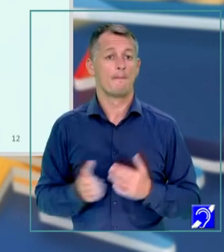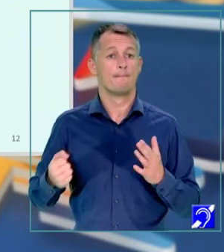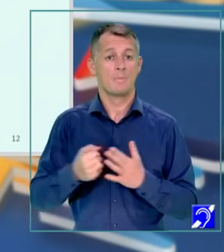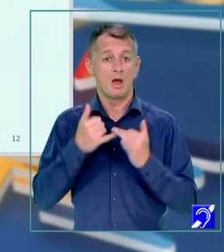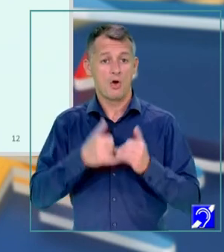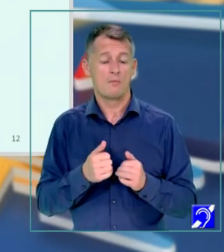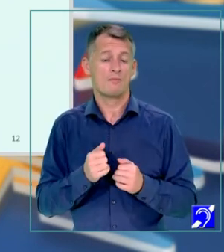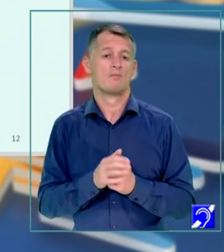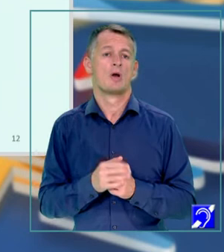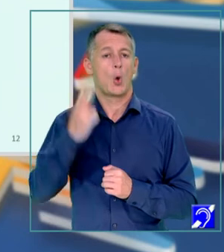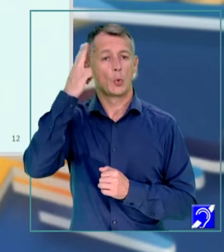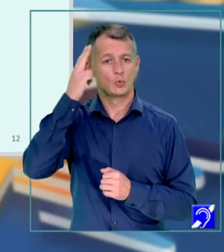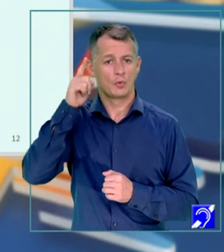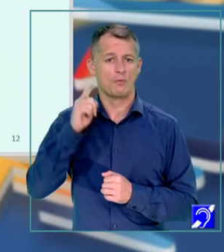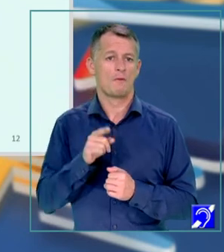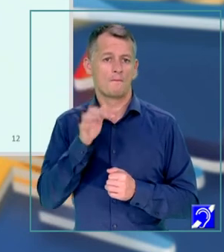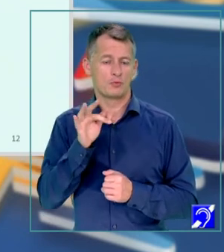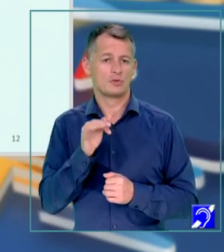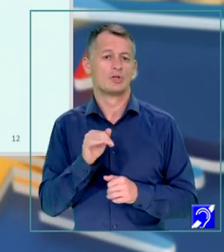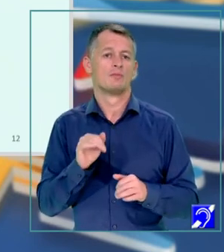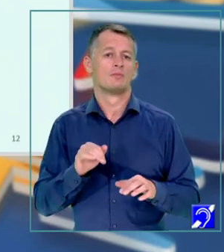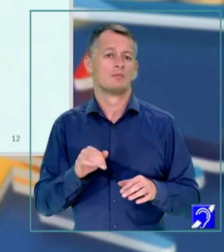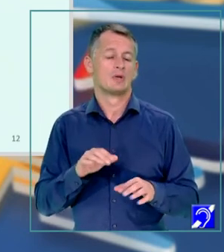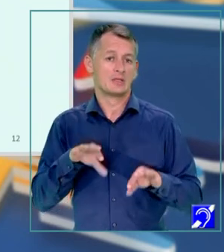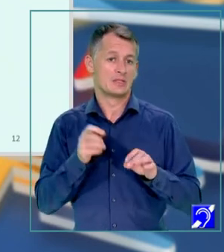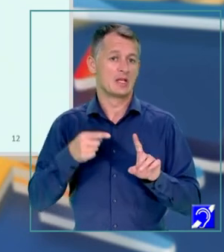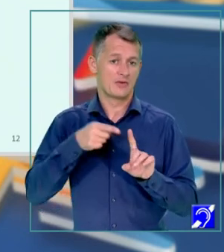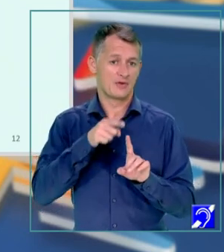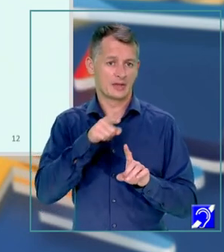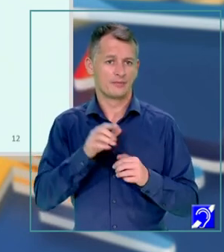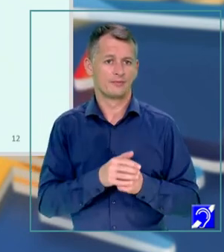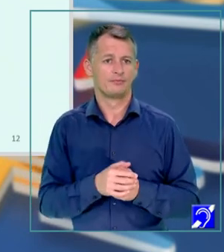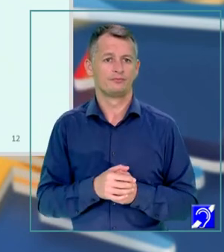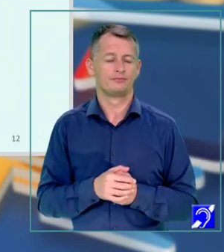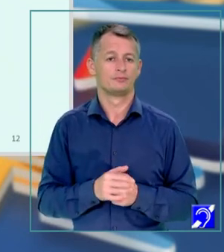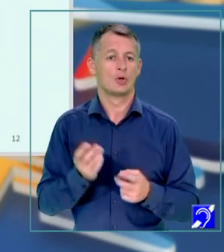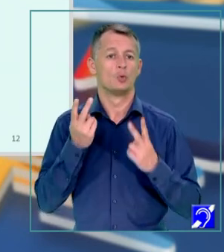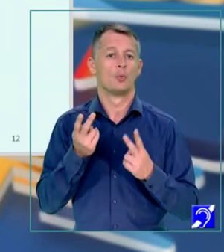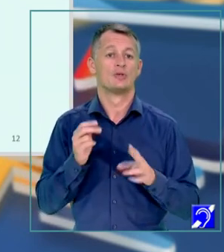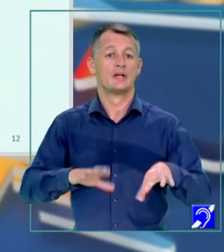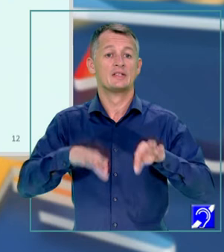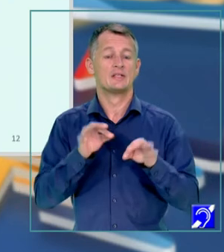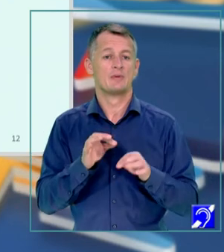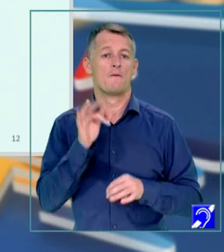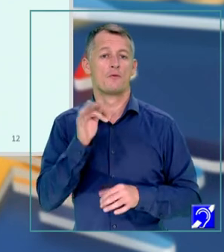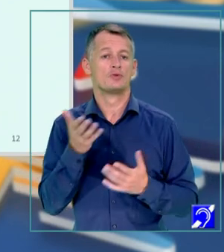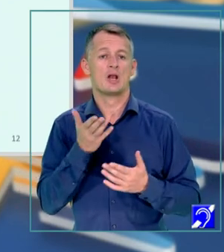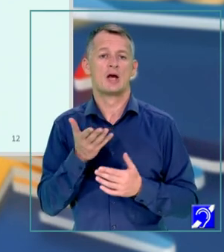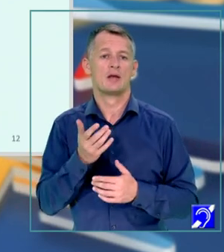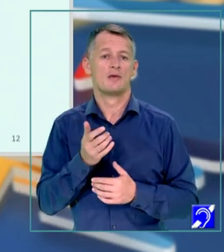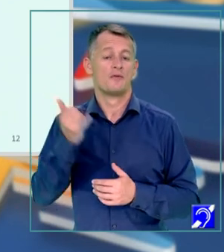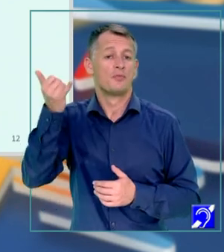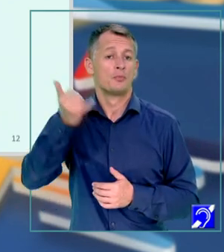cunoscut o funcție și Am calculat derivate asa acuma cunoaștem o derivată unei funcții și scopul să se găsi în funcție de care provine această